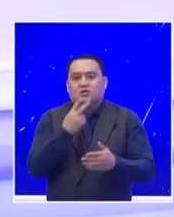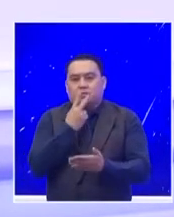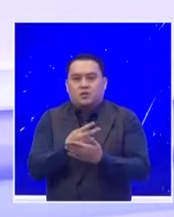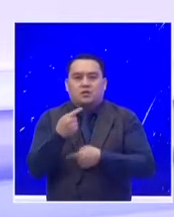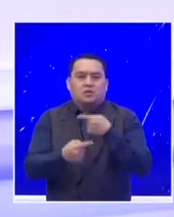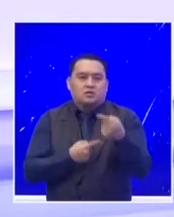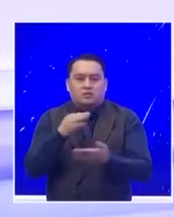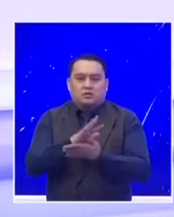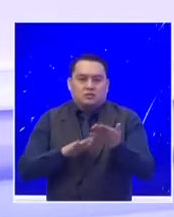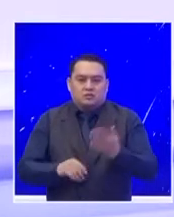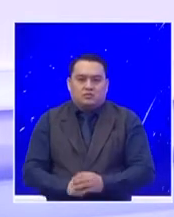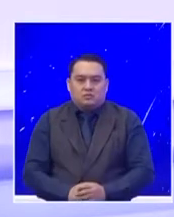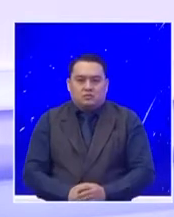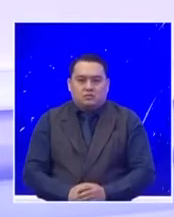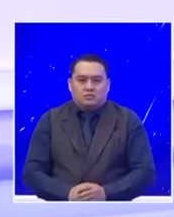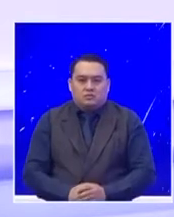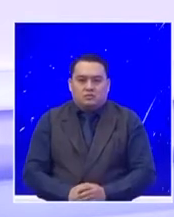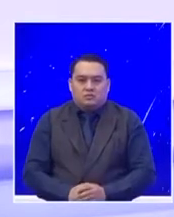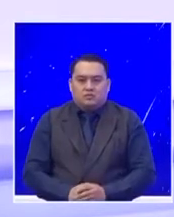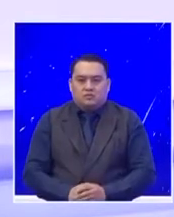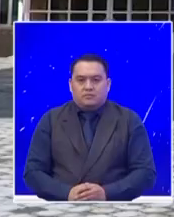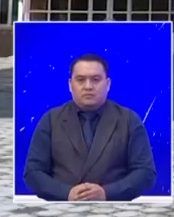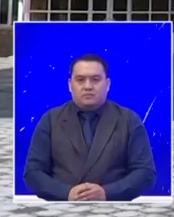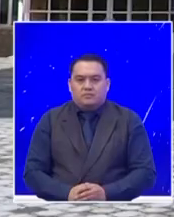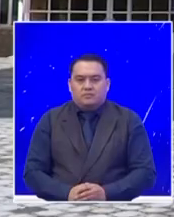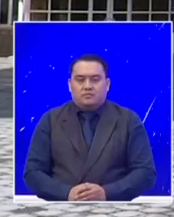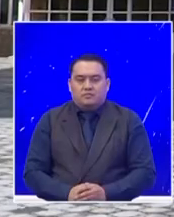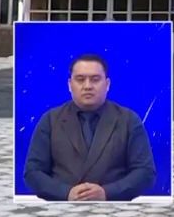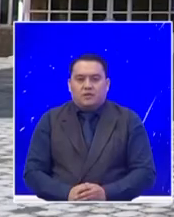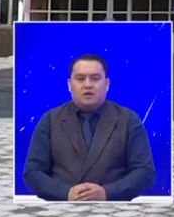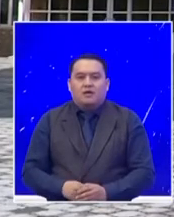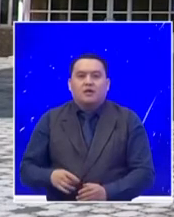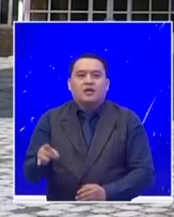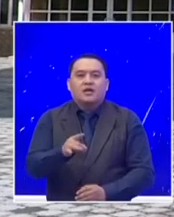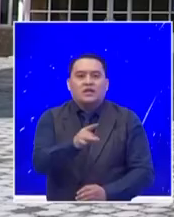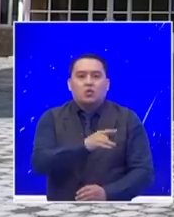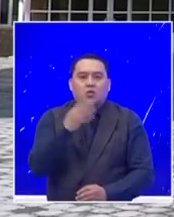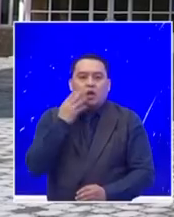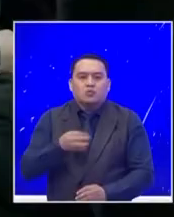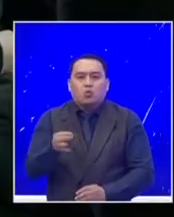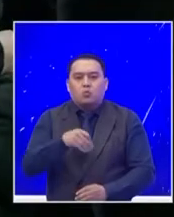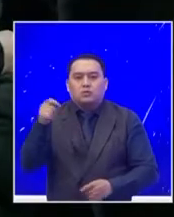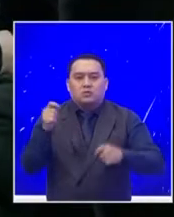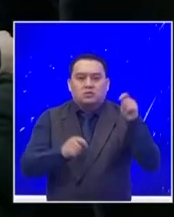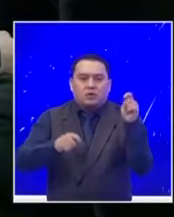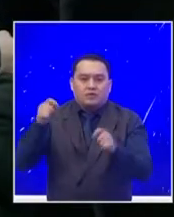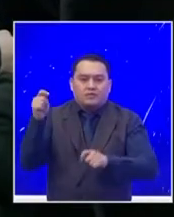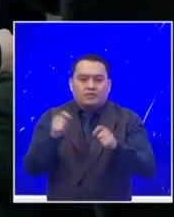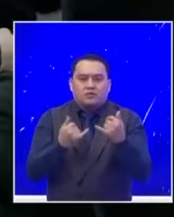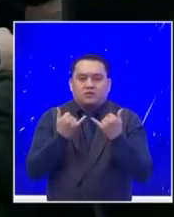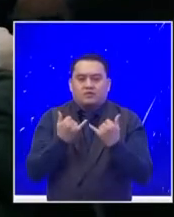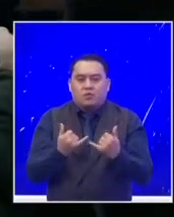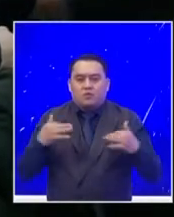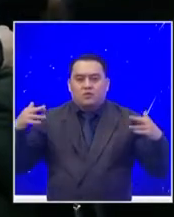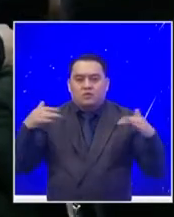учреждение, смотрите в материале нашего корреспондента. Со всех регионов Алматинской области в школу имени Есмурата Секымова